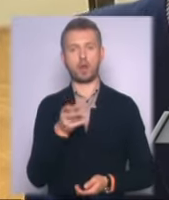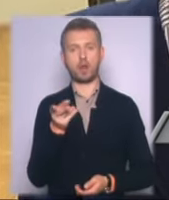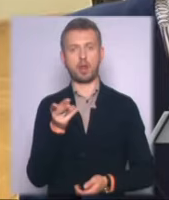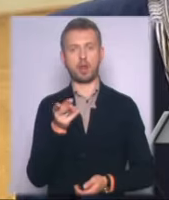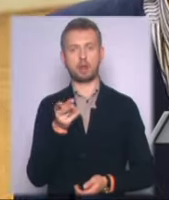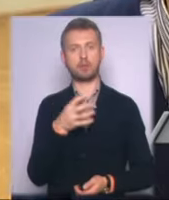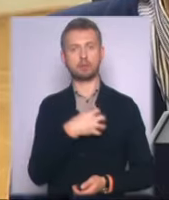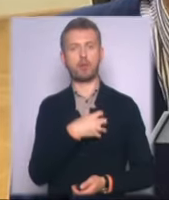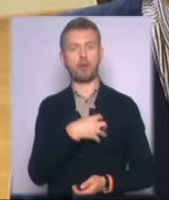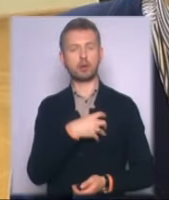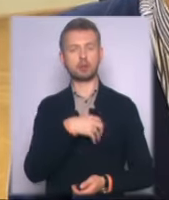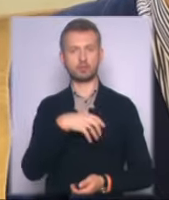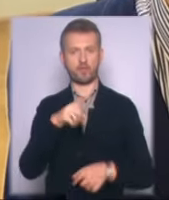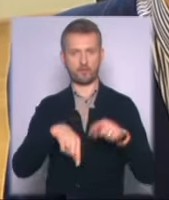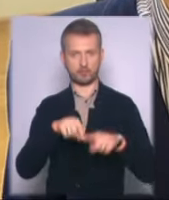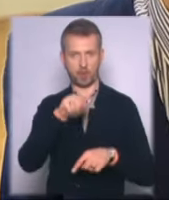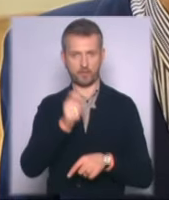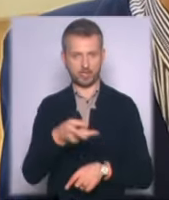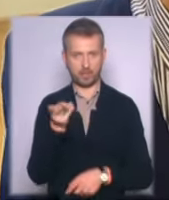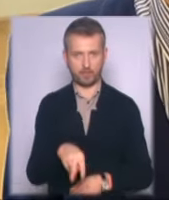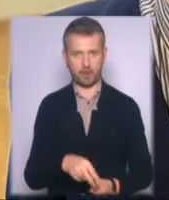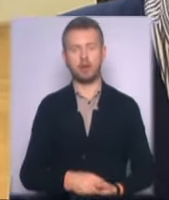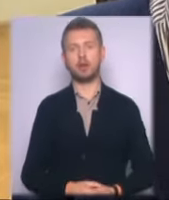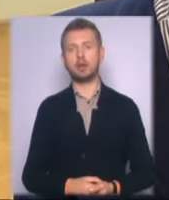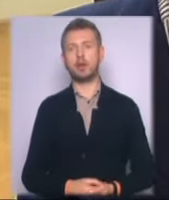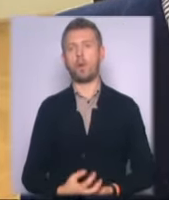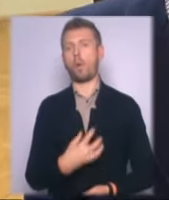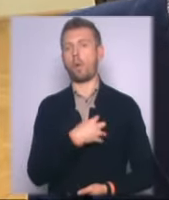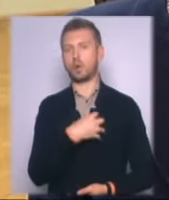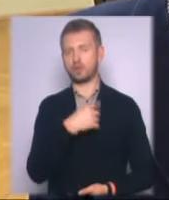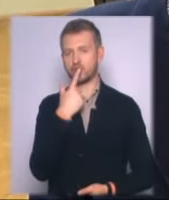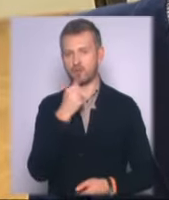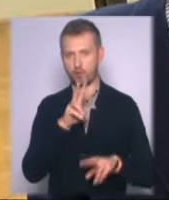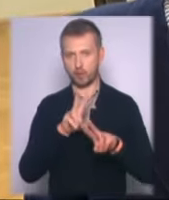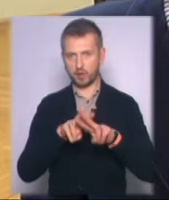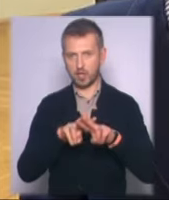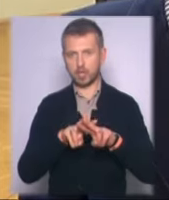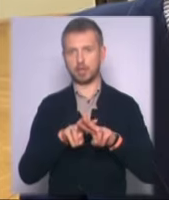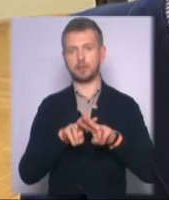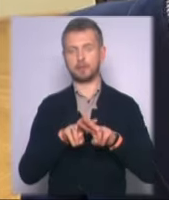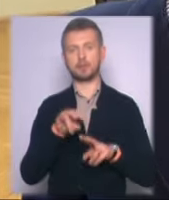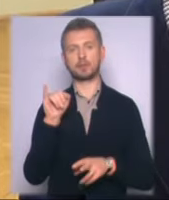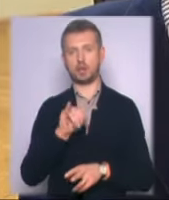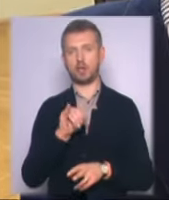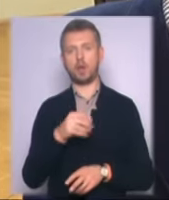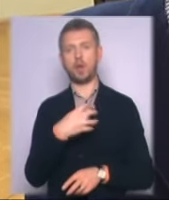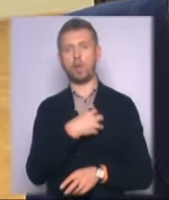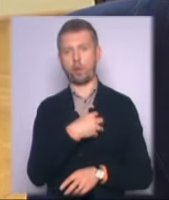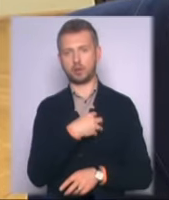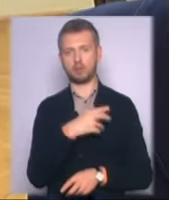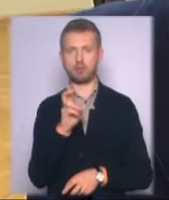ордена Вітчизняної війни, орден червоні зірки і орден